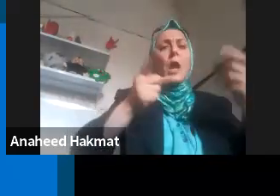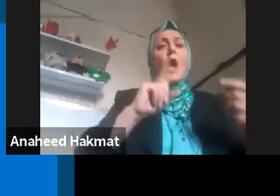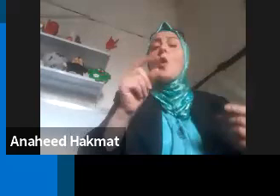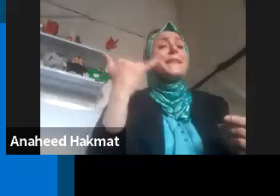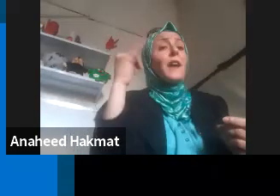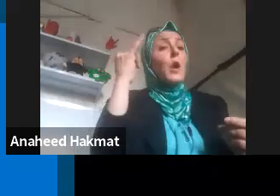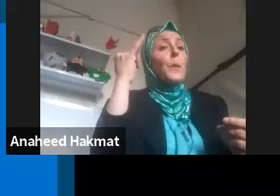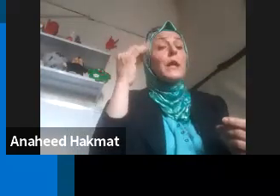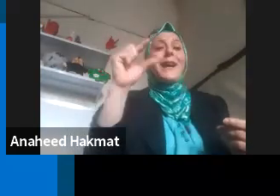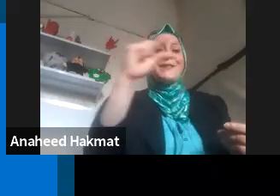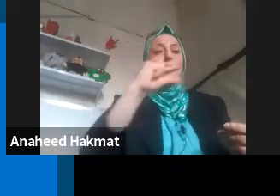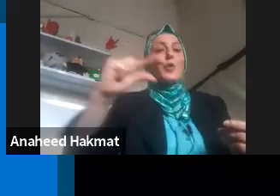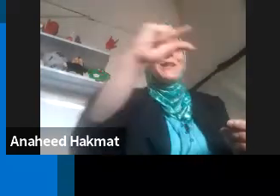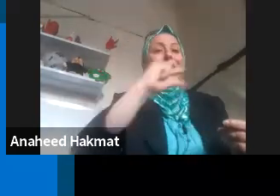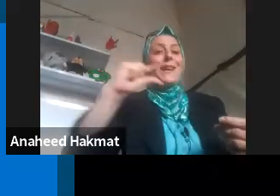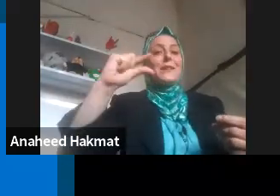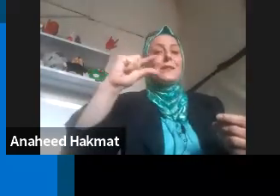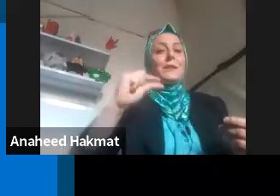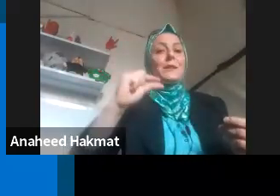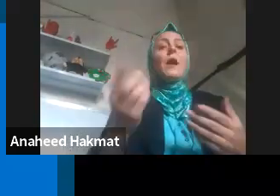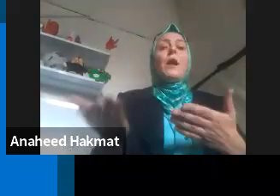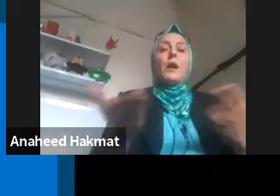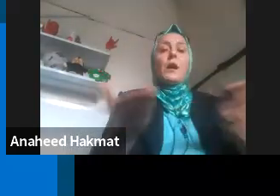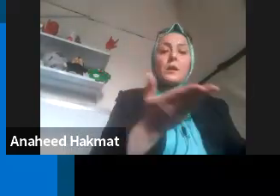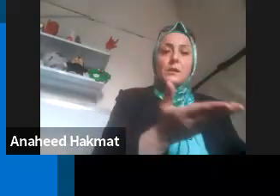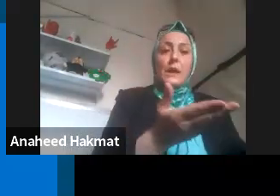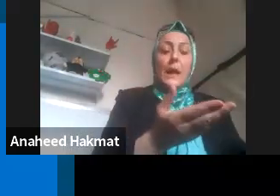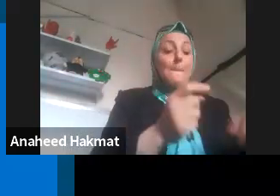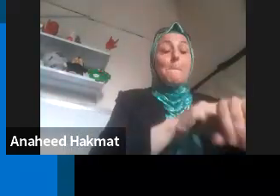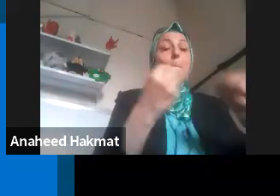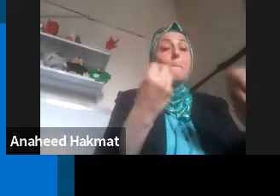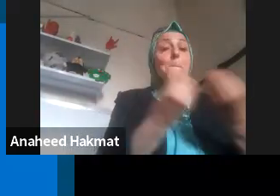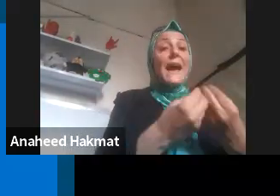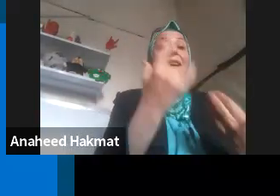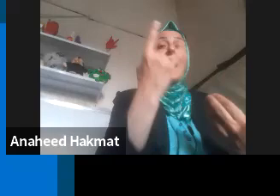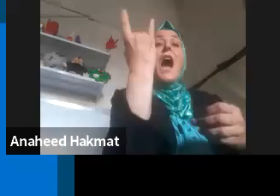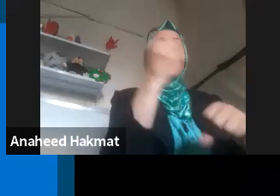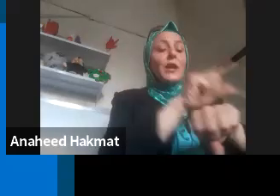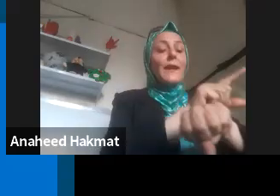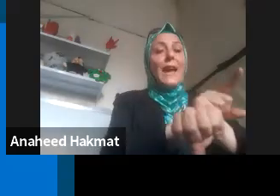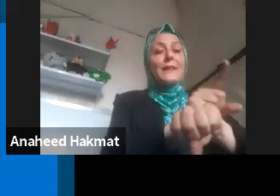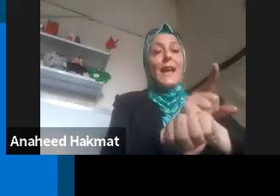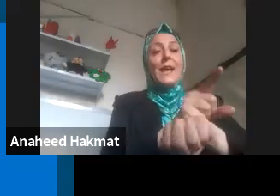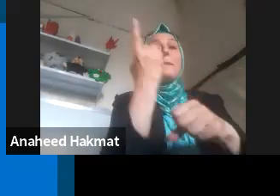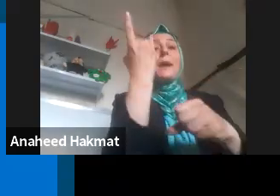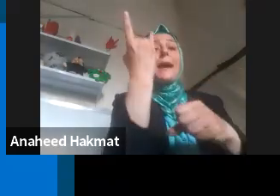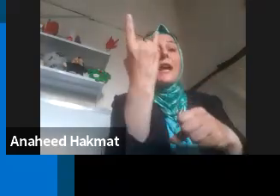عالميا. هاريت تفضلي، ومعك 10 دقائق في هذه المداخلة،